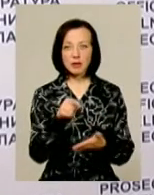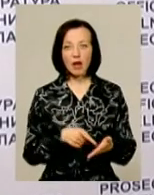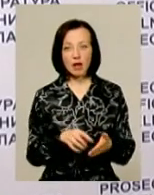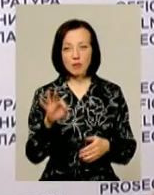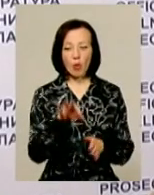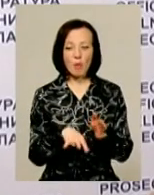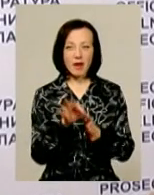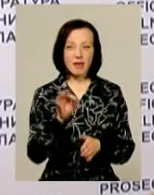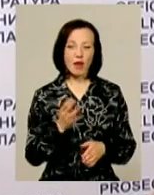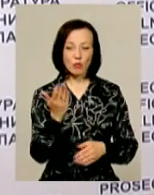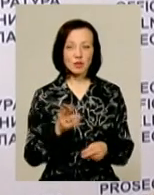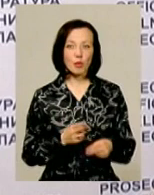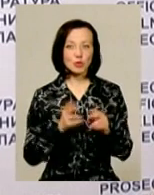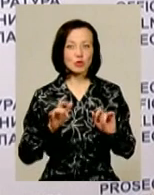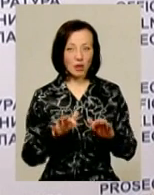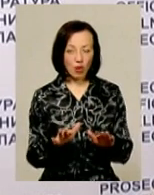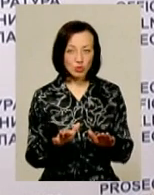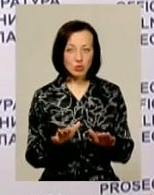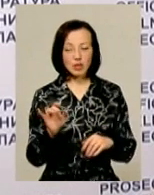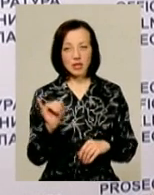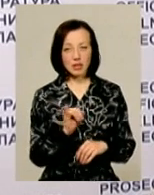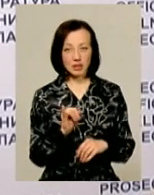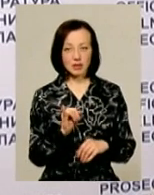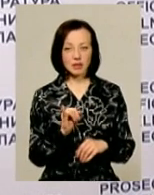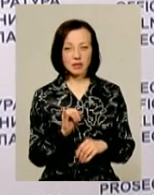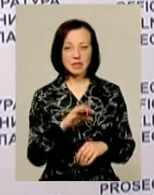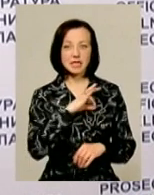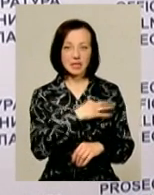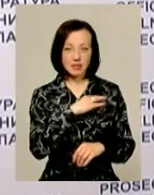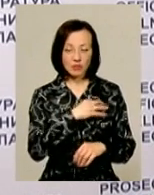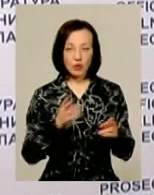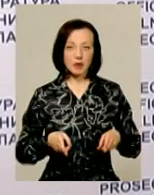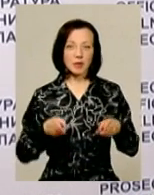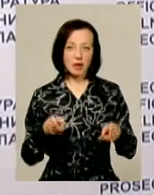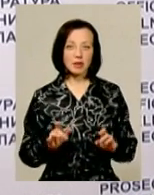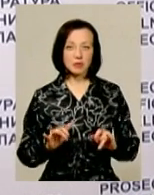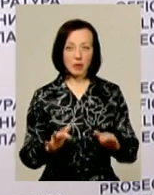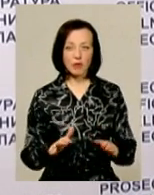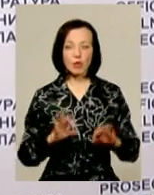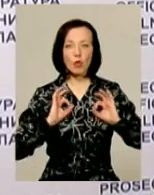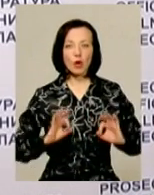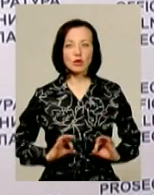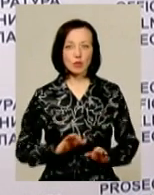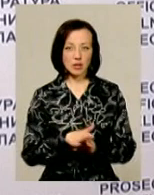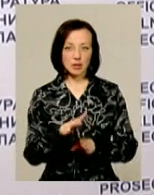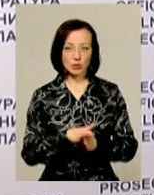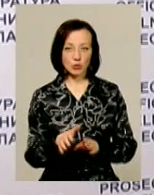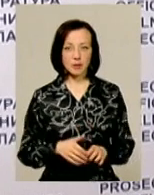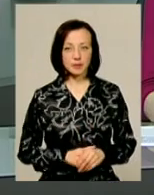щодо обрання йому міри запобіжного заходу, і слідство у цьому кримінальному провадженні здійснює прокуратура